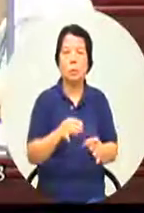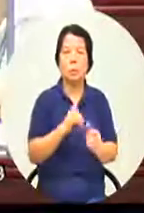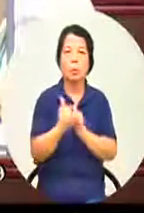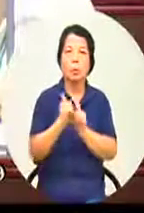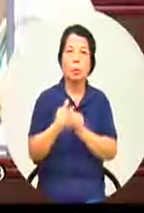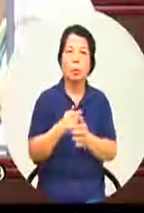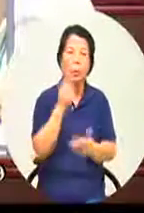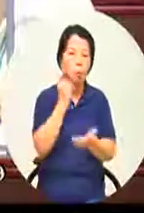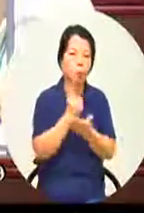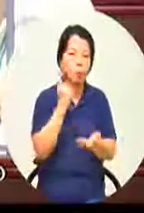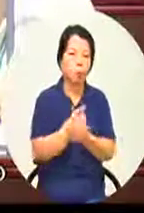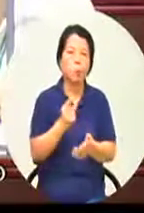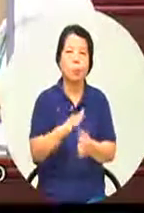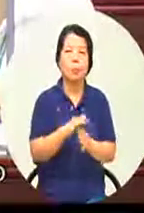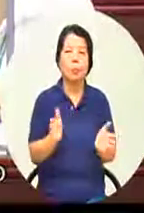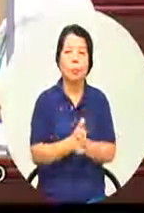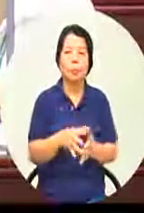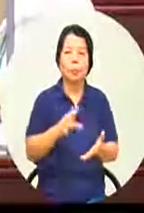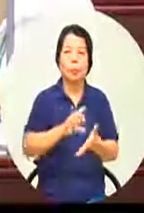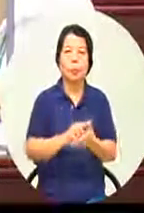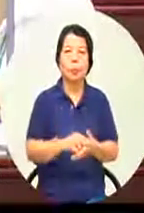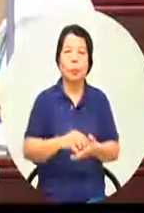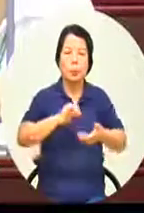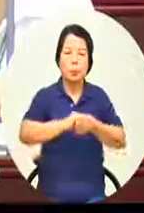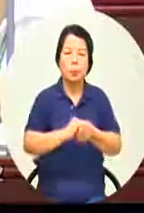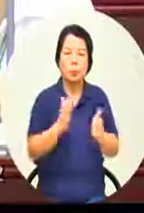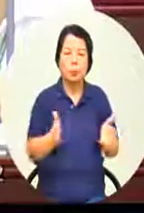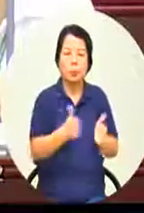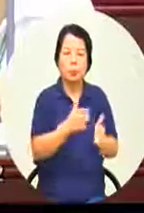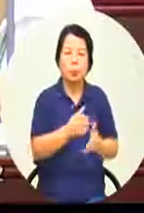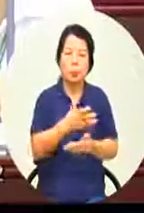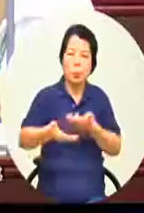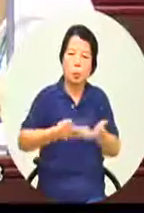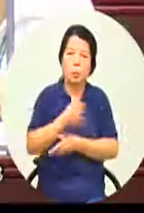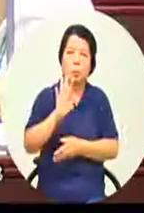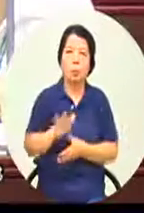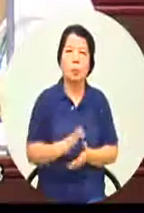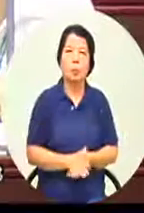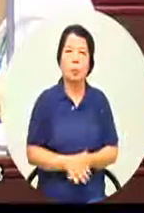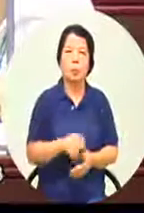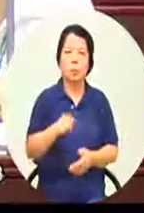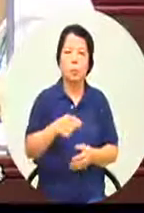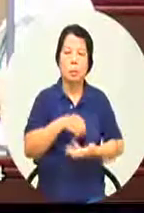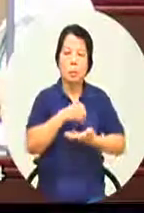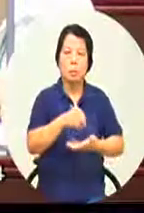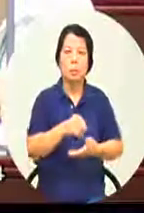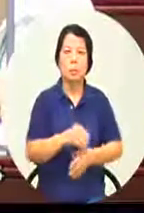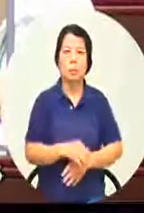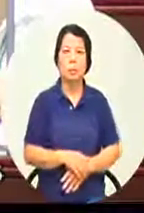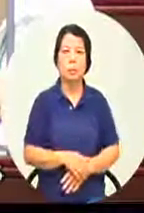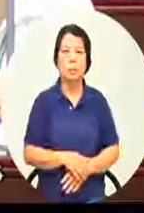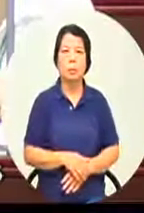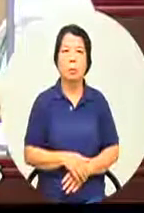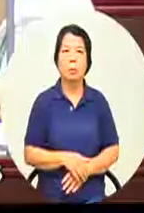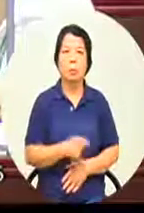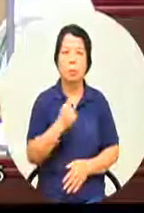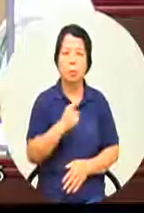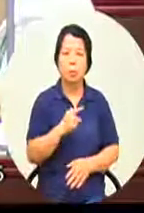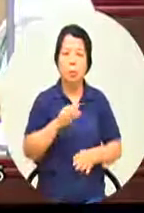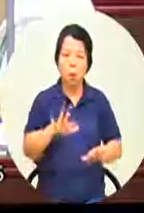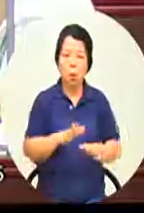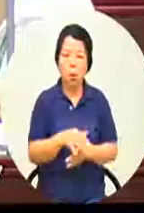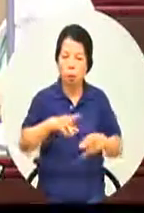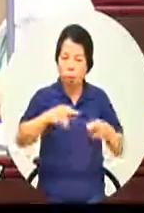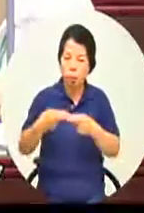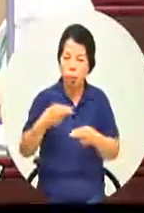个月都有持续定期的做一些沟通，可能刚才议员所提到这意见可能已经都有一点